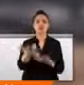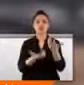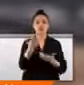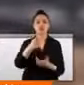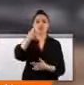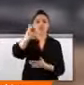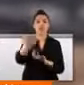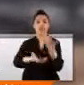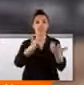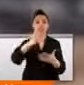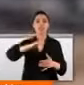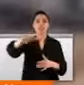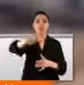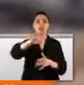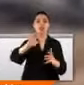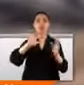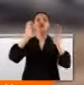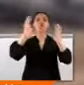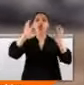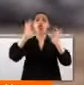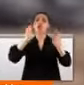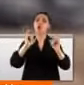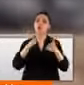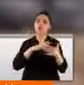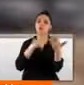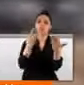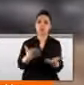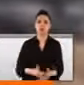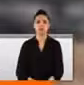Yanardağın yanı başında voleybol oynadılar.